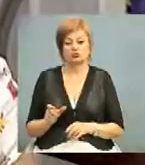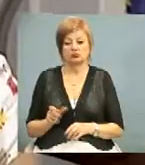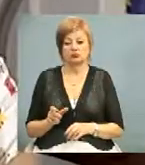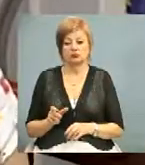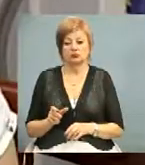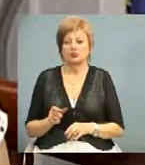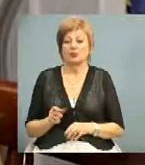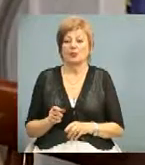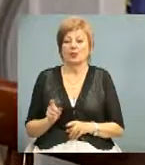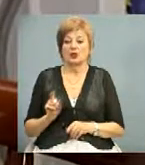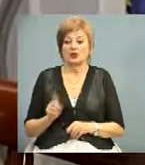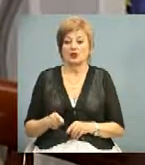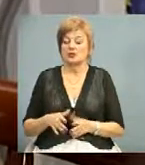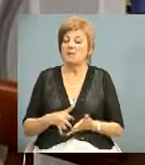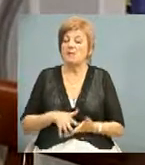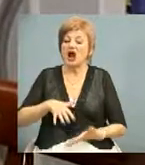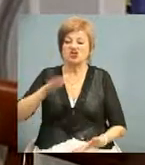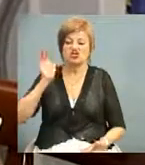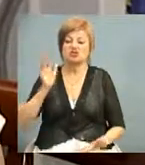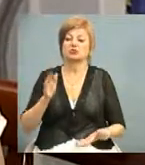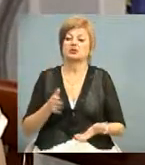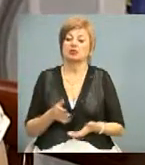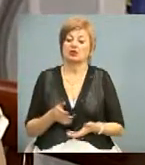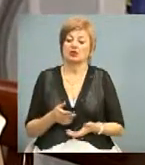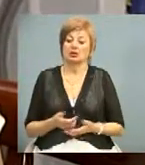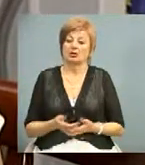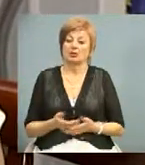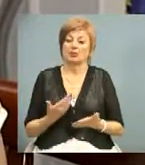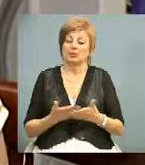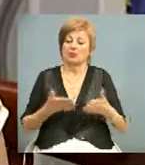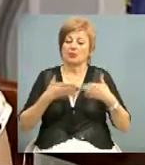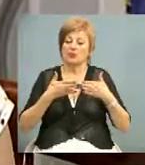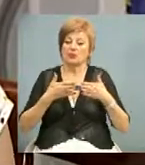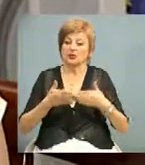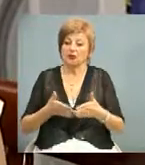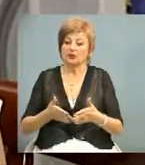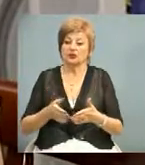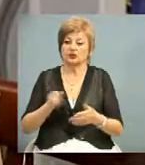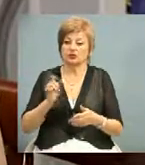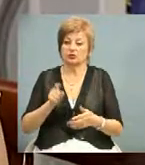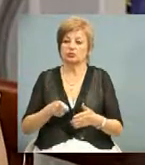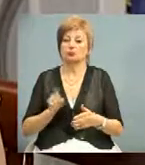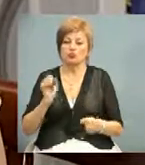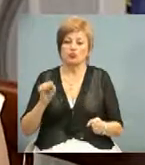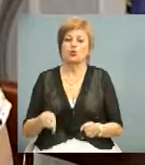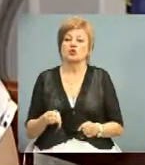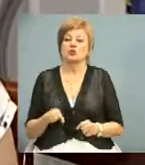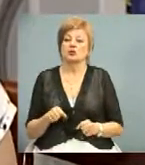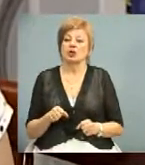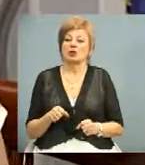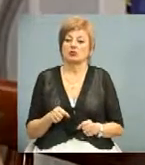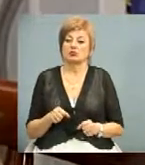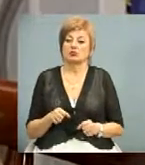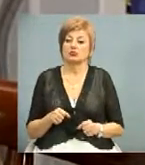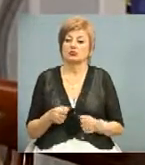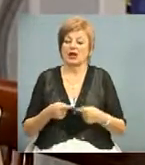от вони великі, великі. Якщо плавають, вони ж можуть бути